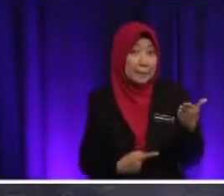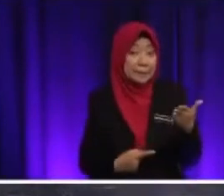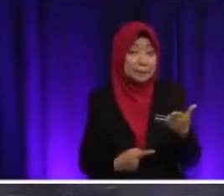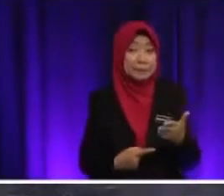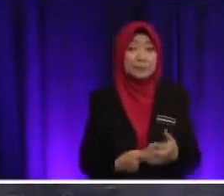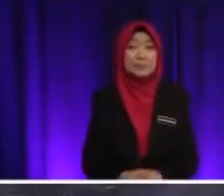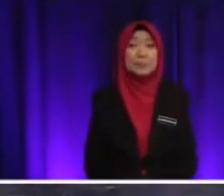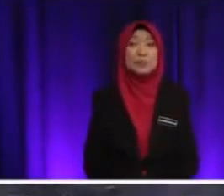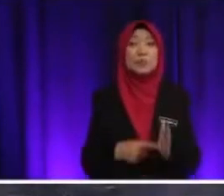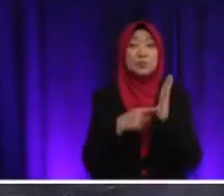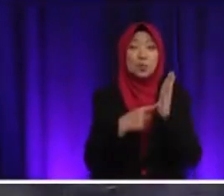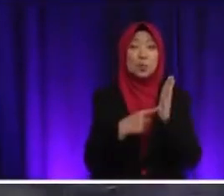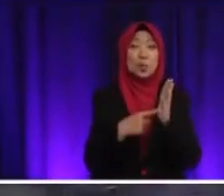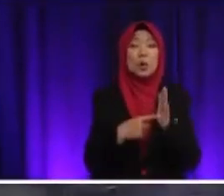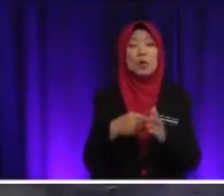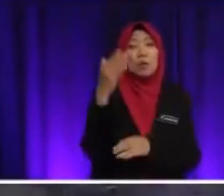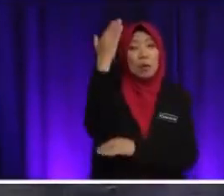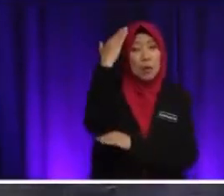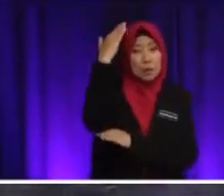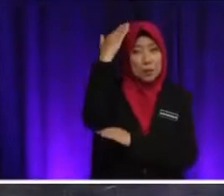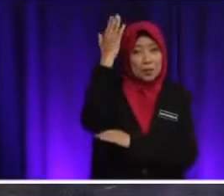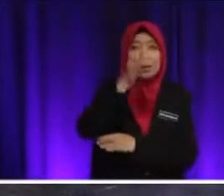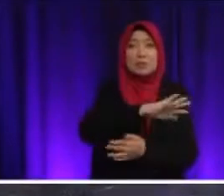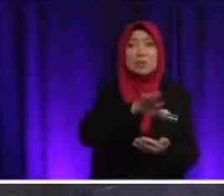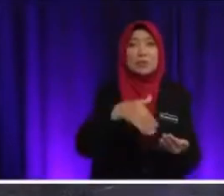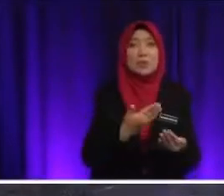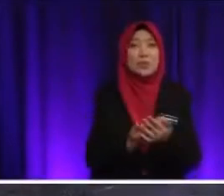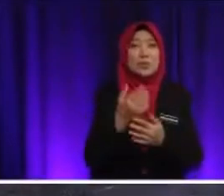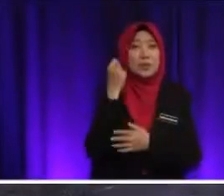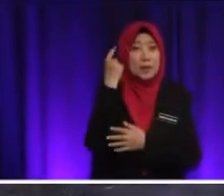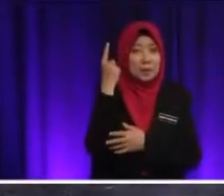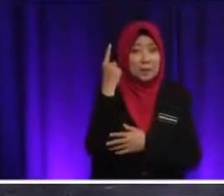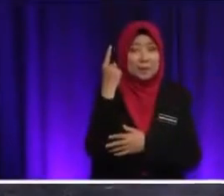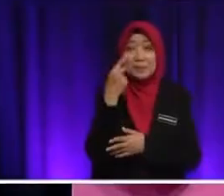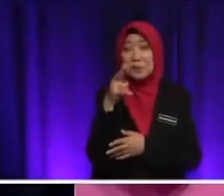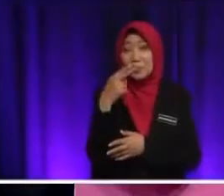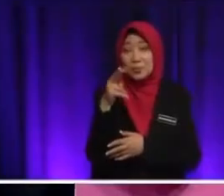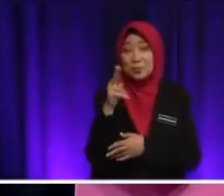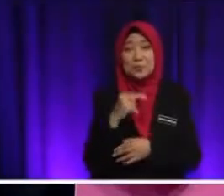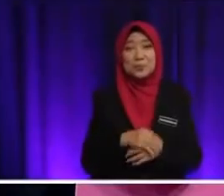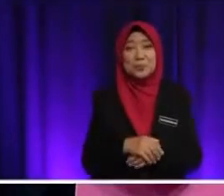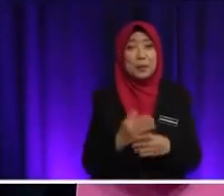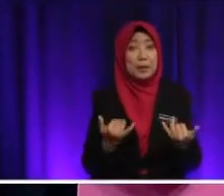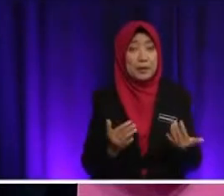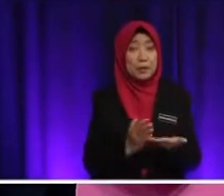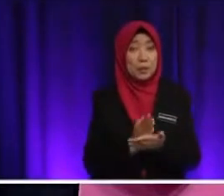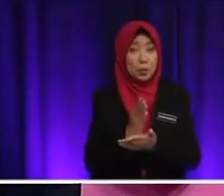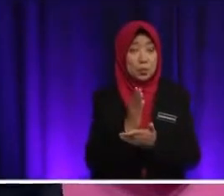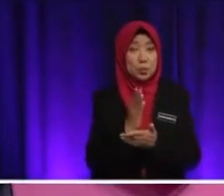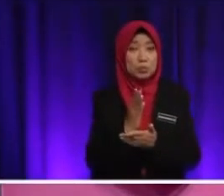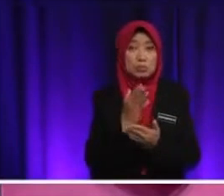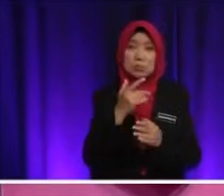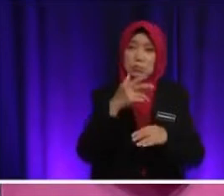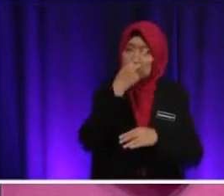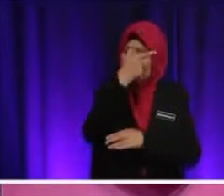angkat. Alhamdulillah, semua faham. Tahniah, ya. Okey, seterusnya, okay, kita akan teruskan kepada sebab turun ayat.